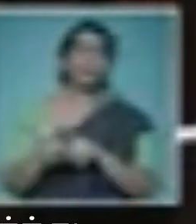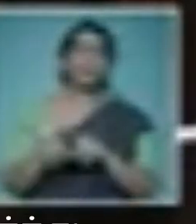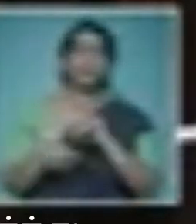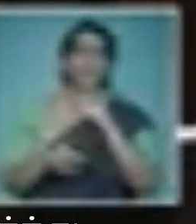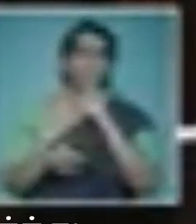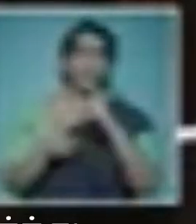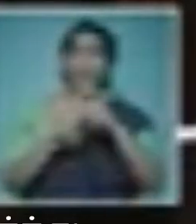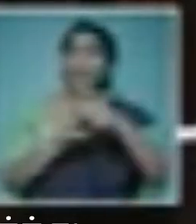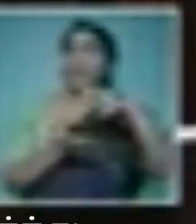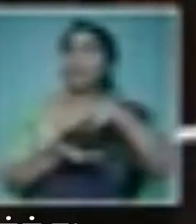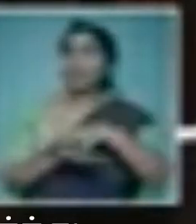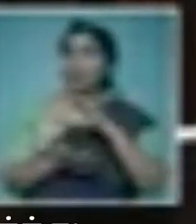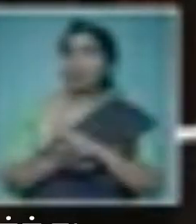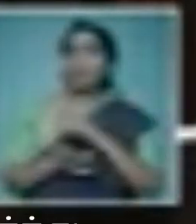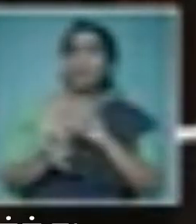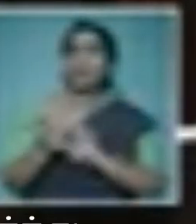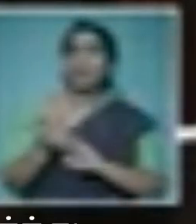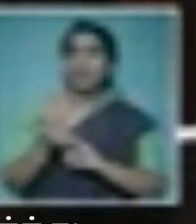මේ දිස්ත්‍රික්කේ අරන් තියෙනවා